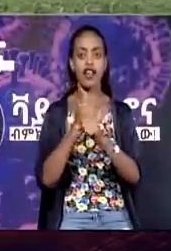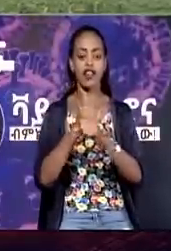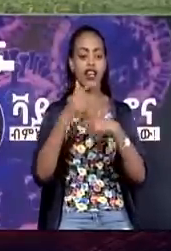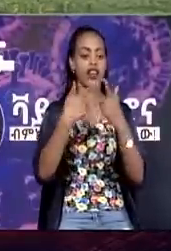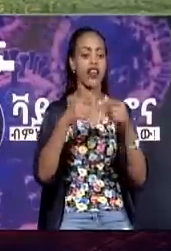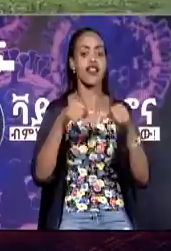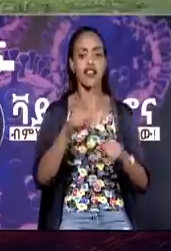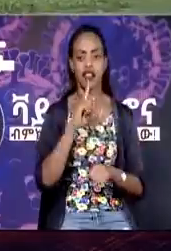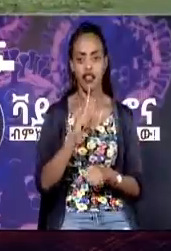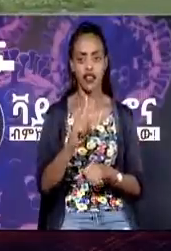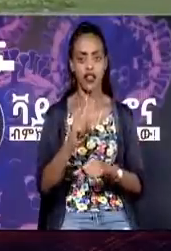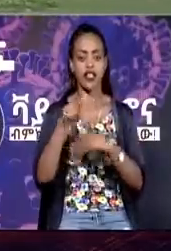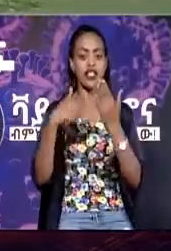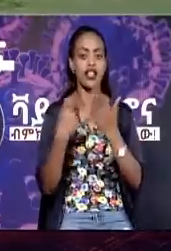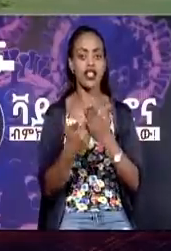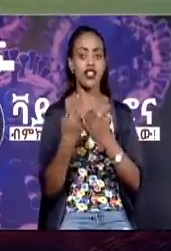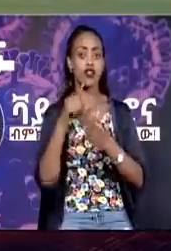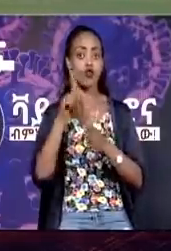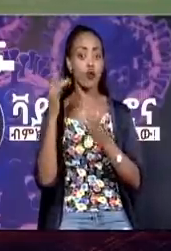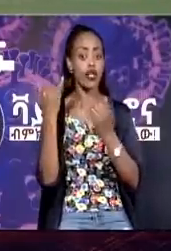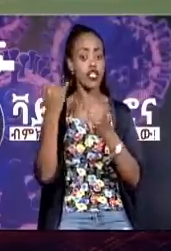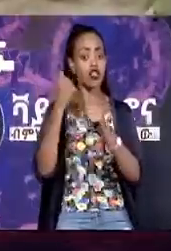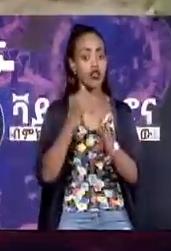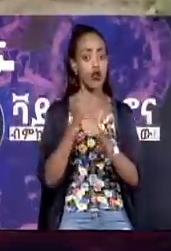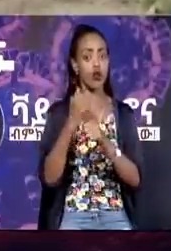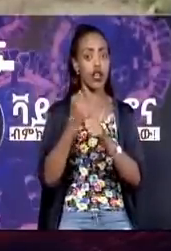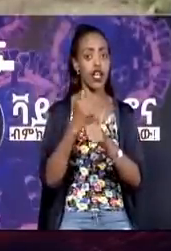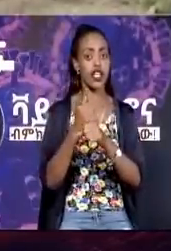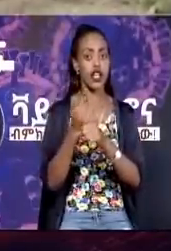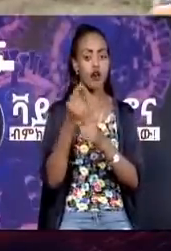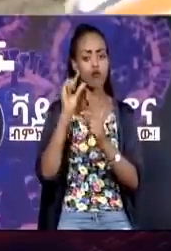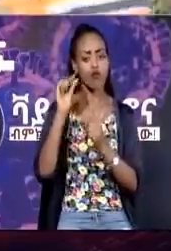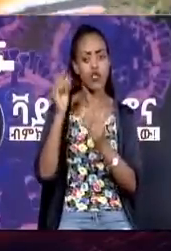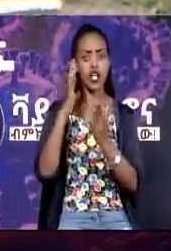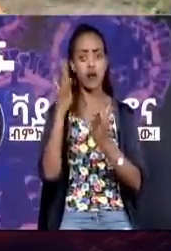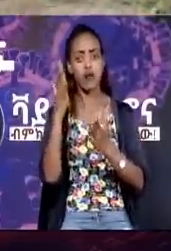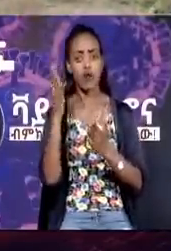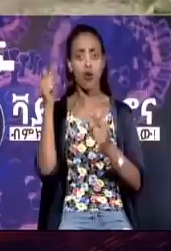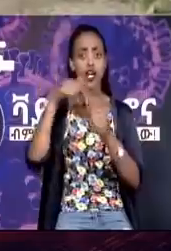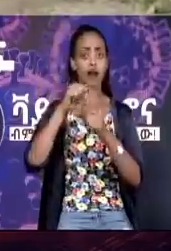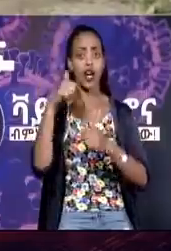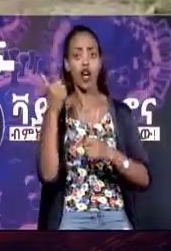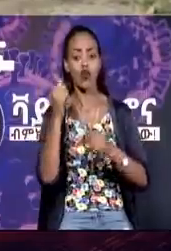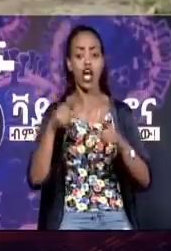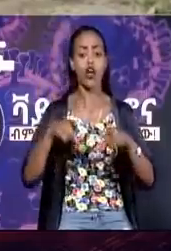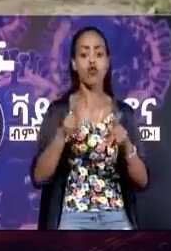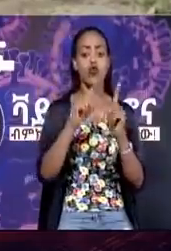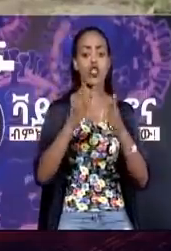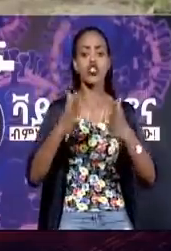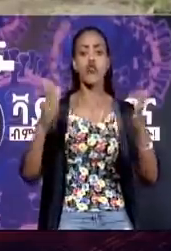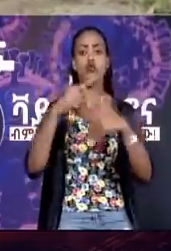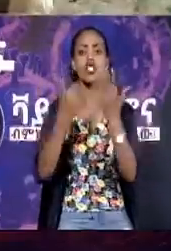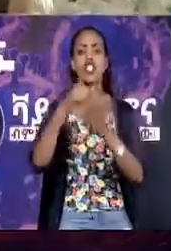كايدنا تسانحنا إنا سلازي توم حزي لتسرحو سرحتي بلتوسنا ملكعو لاو كالوت حارستو تلكسفحو سلازي